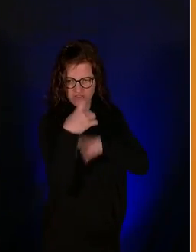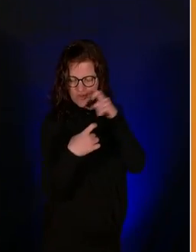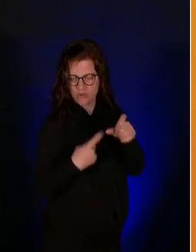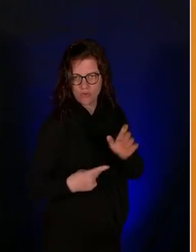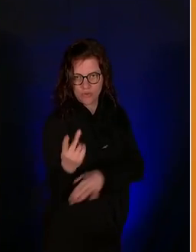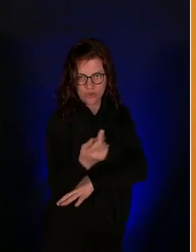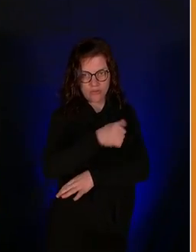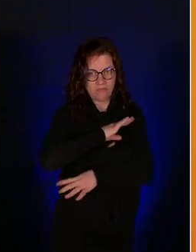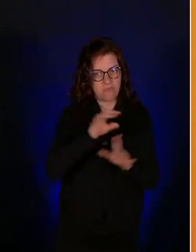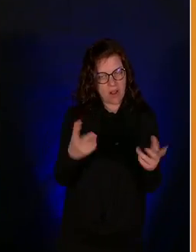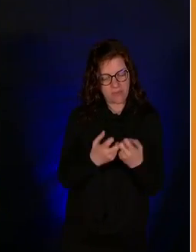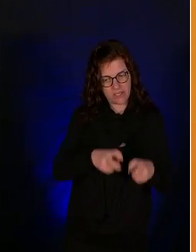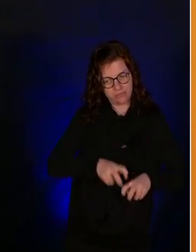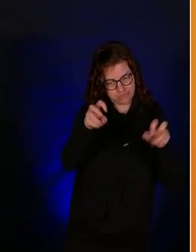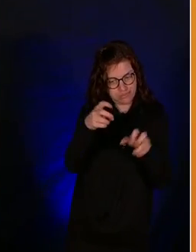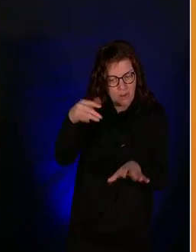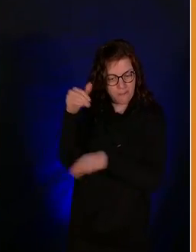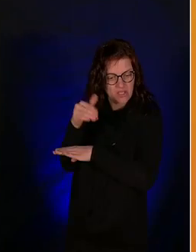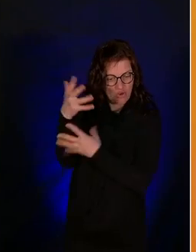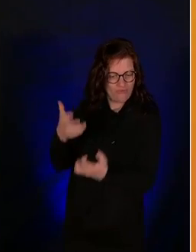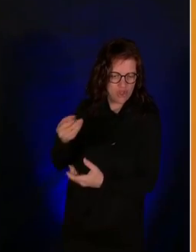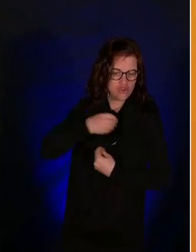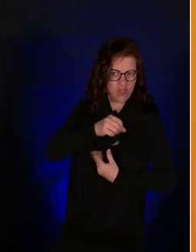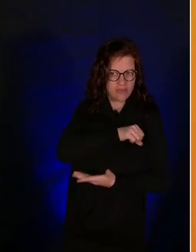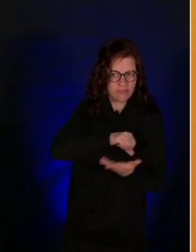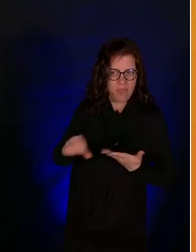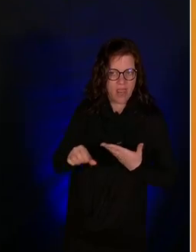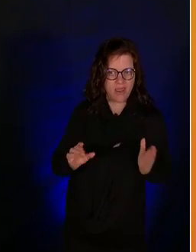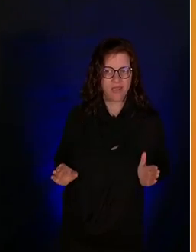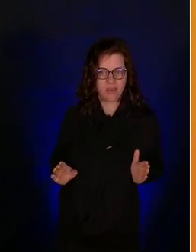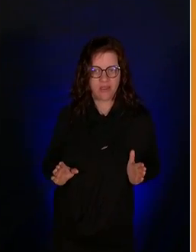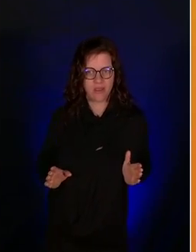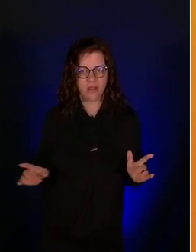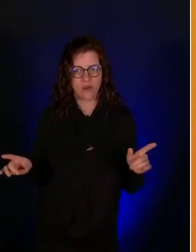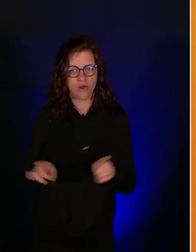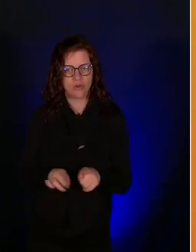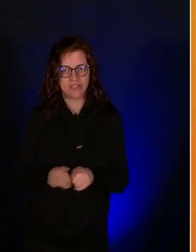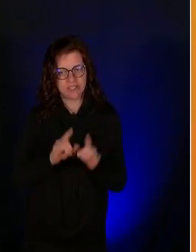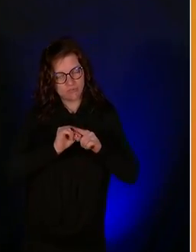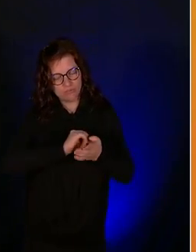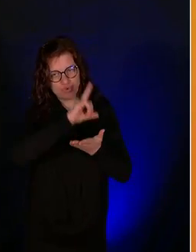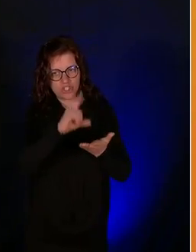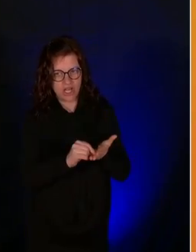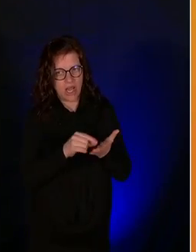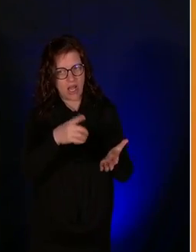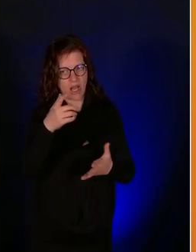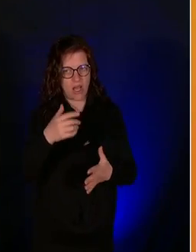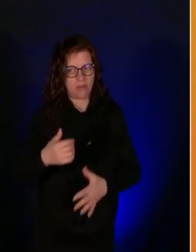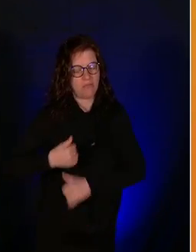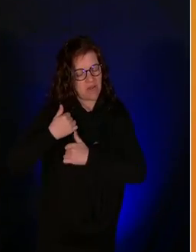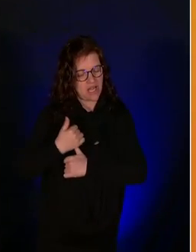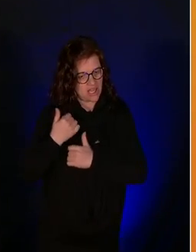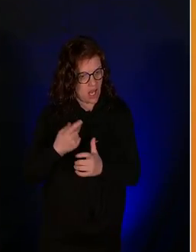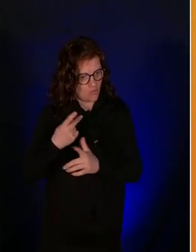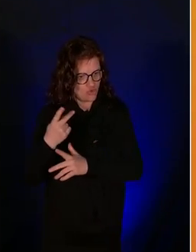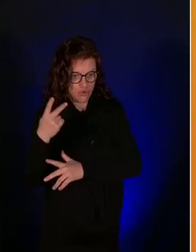patrons, ils veulent nous le faire payer. Il y a aussi les bruits de bottes. Parce que le renforcement des budgets militaires et autres, on est bien obligé